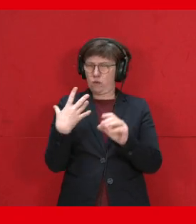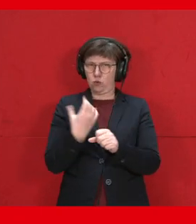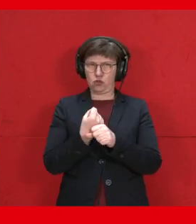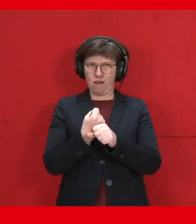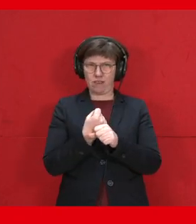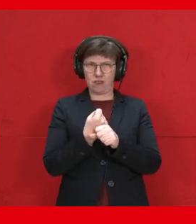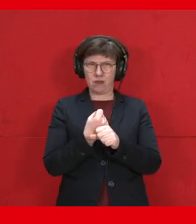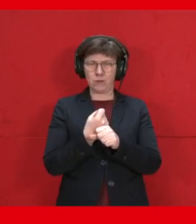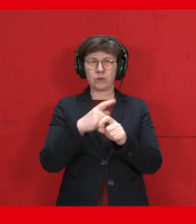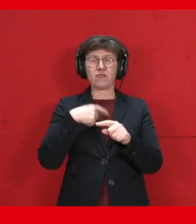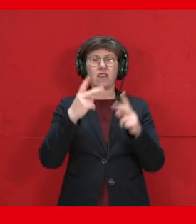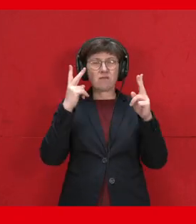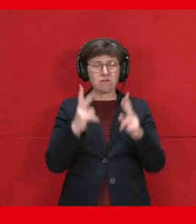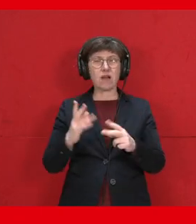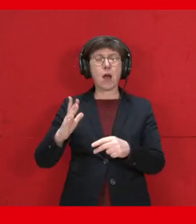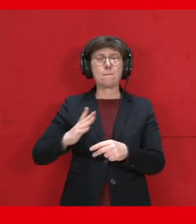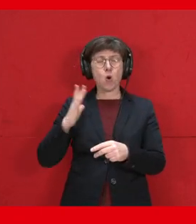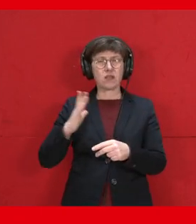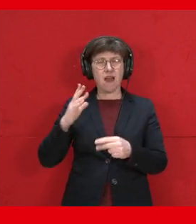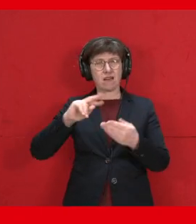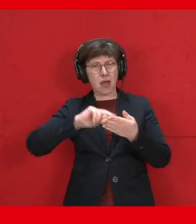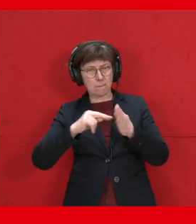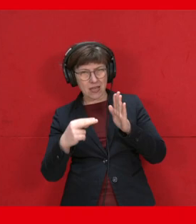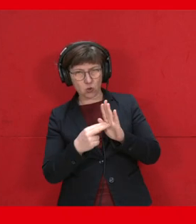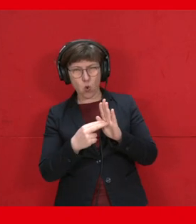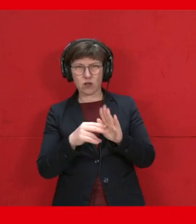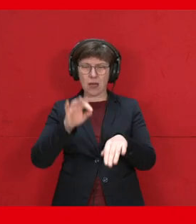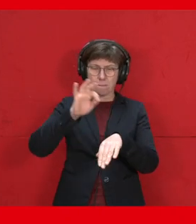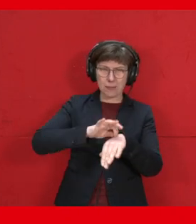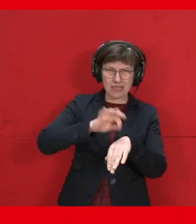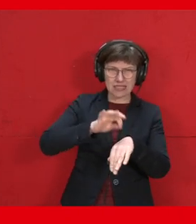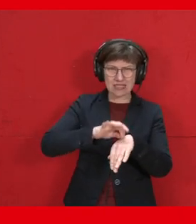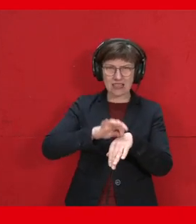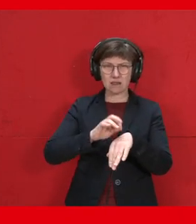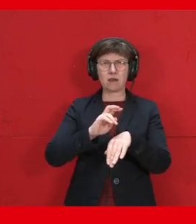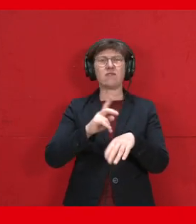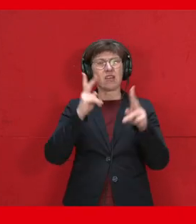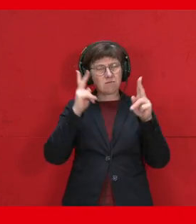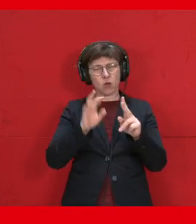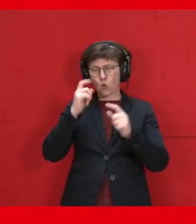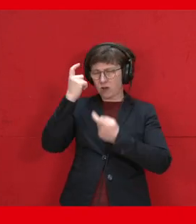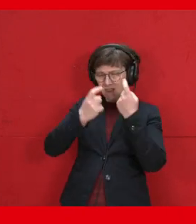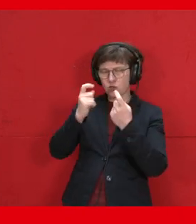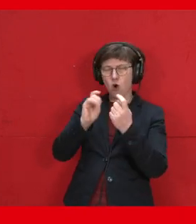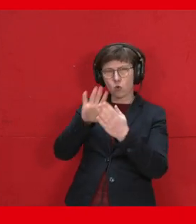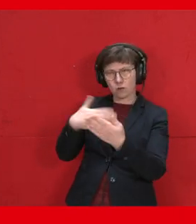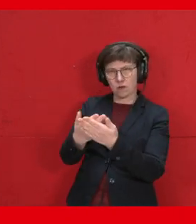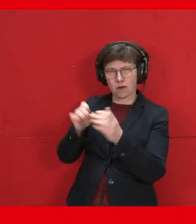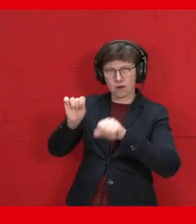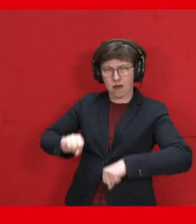kriegt und wir gewissermaßen mit modernen Methoden der Medizin gleichzeitig eine gute Versorgung